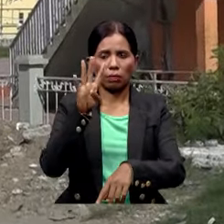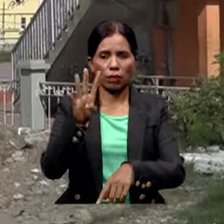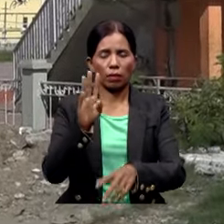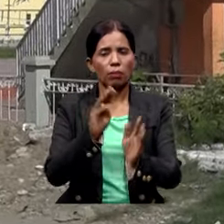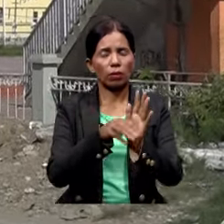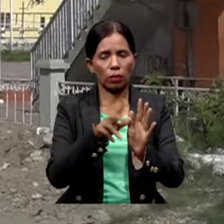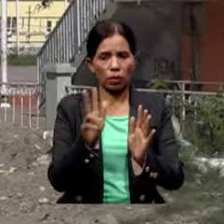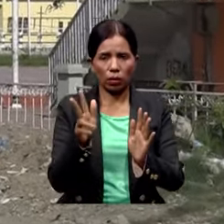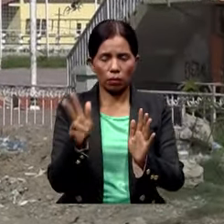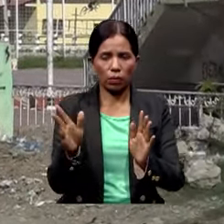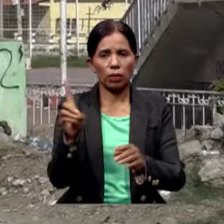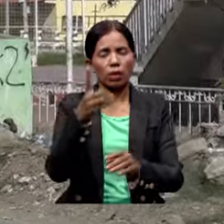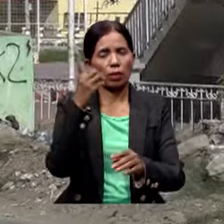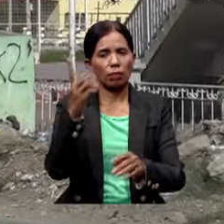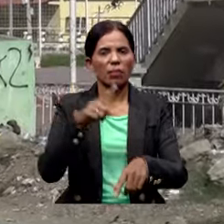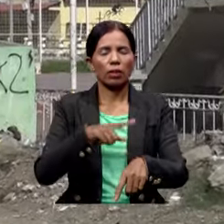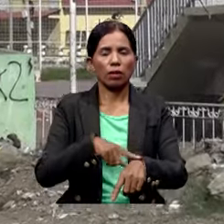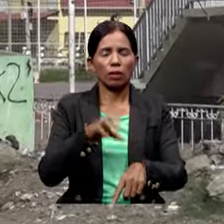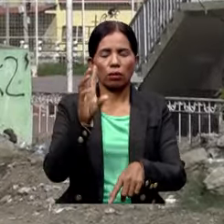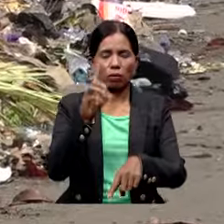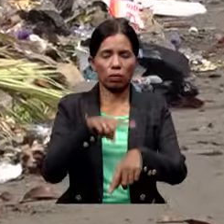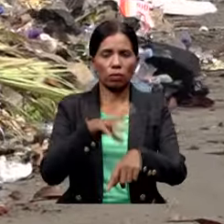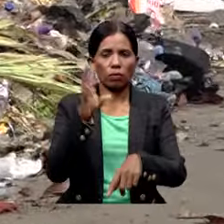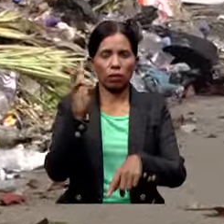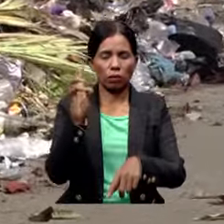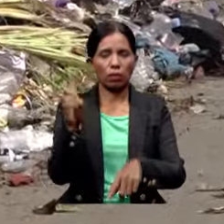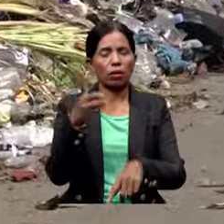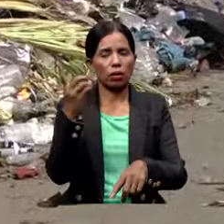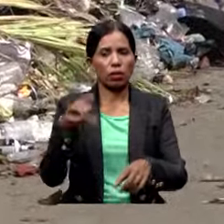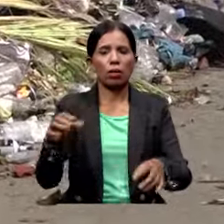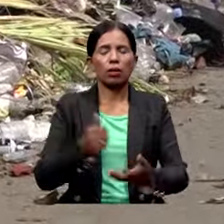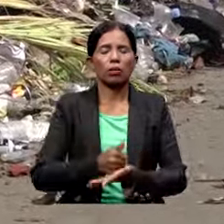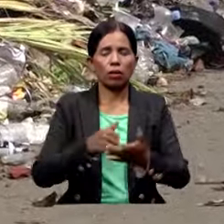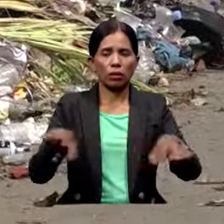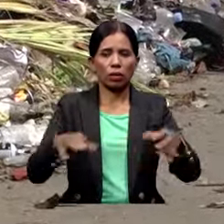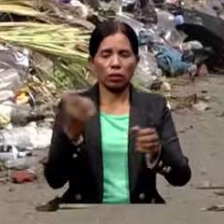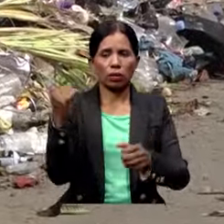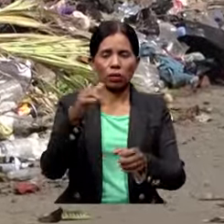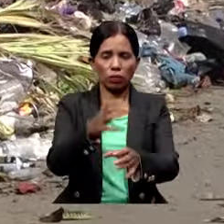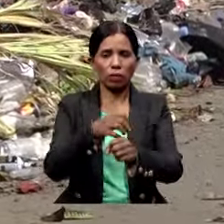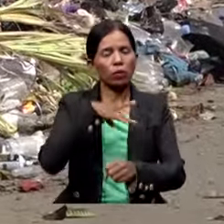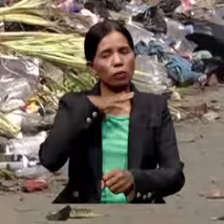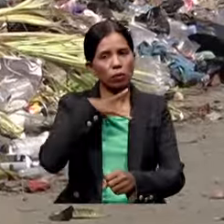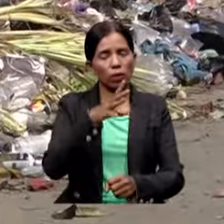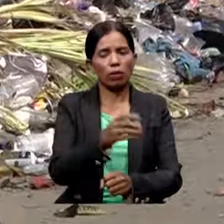nulu madrugada to tuku hitu dader atau bele fasilitas servisu saneamento sira rekolle lisu